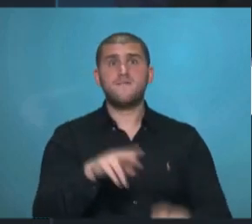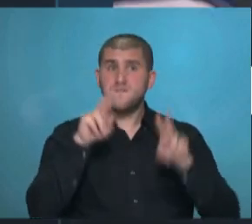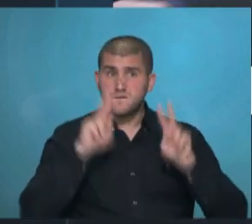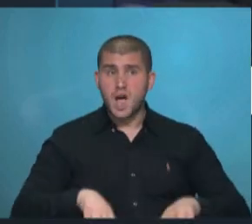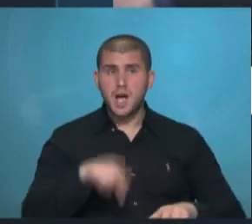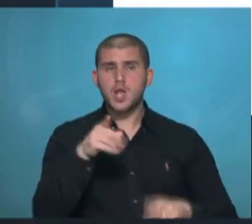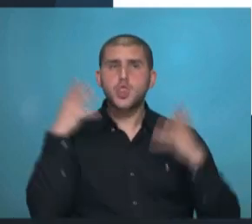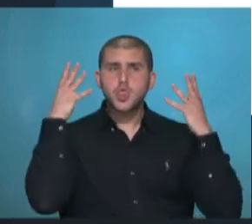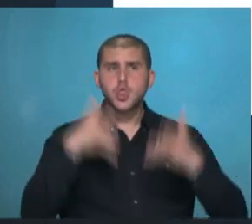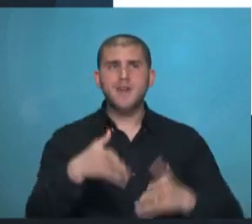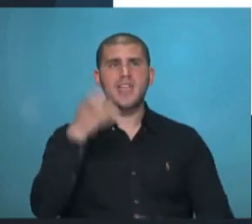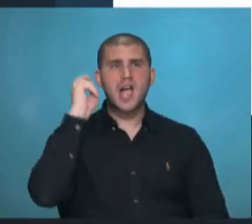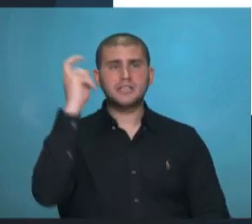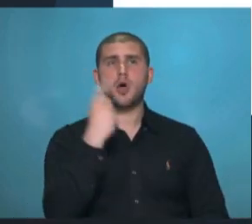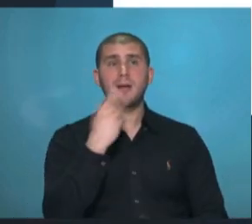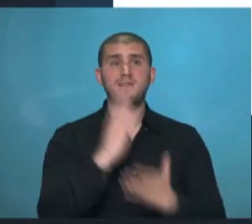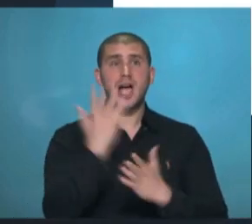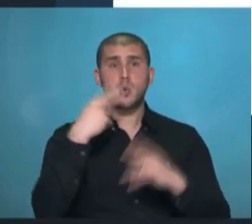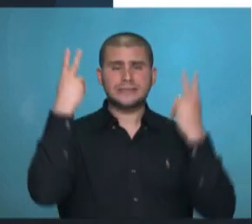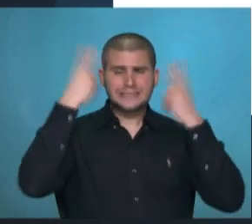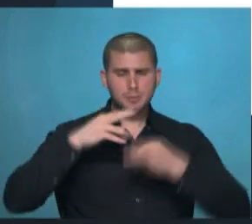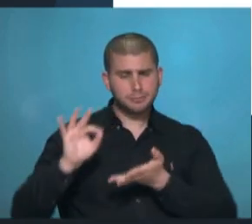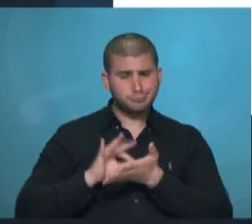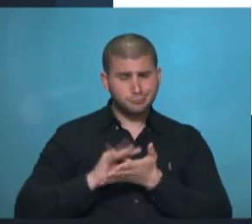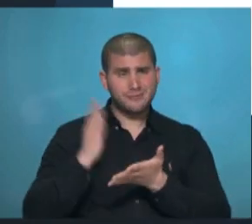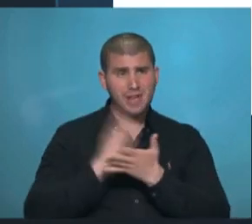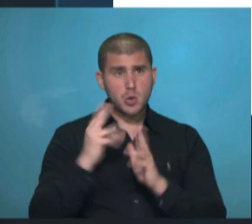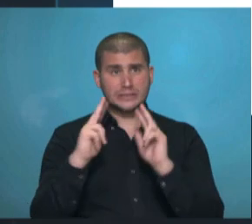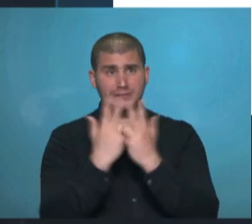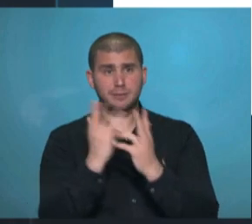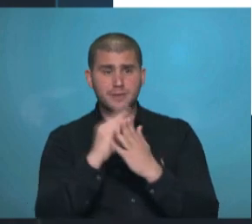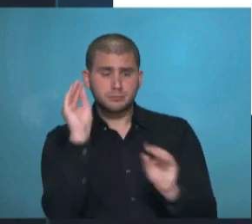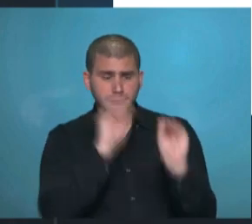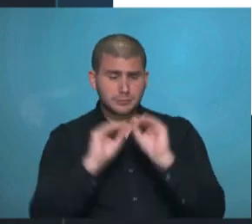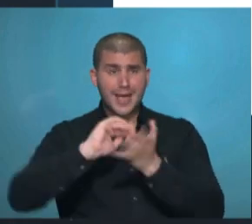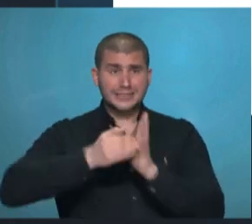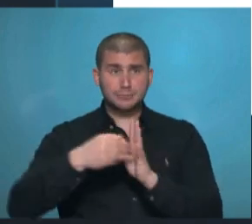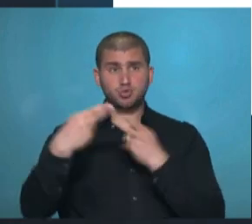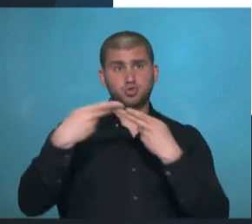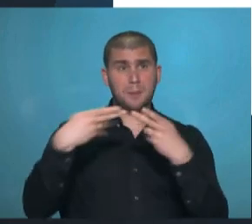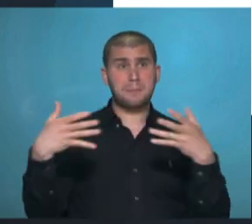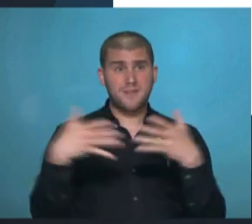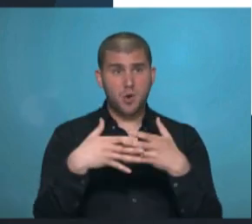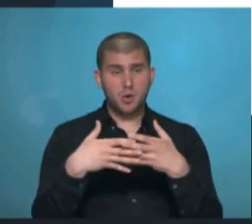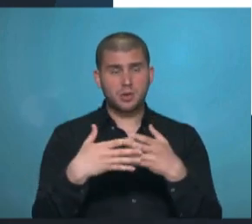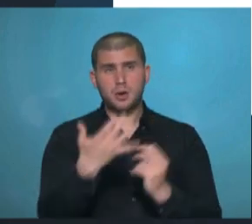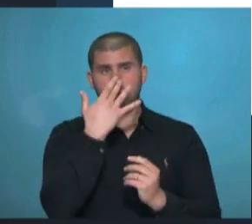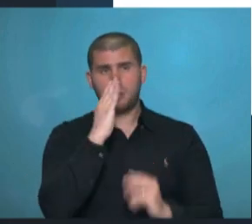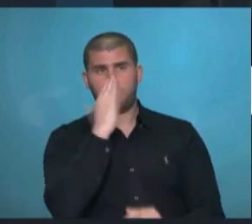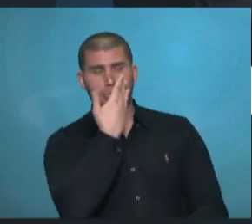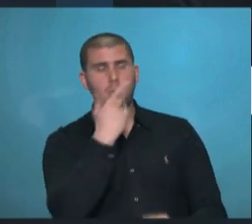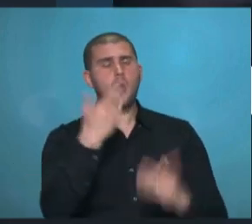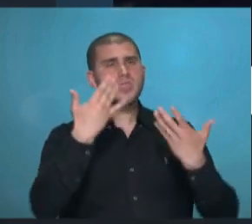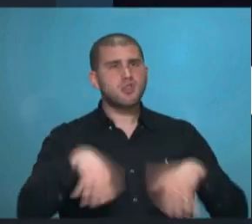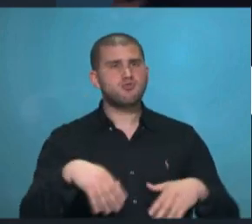היא תוקפת את בני גנץ, אומרת שכבר היו סיכומים בכתב, היו צוותים שניסחו את ההסכמים בין שתי המפלגות, אבל בני גנץ נכשל